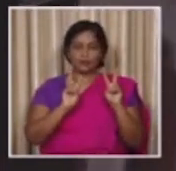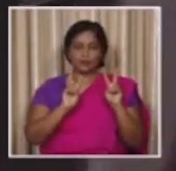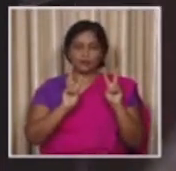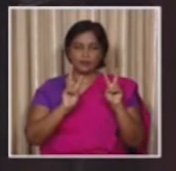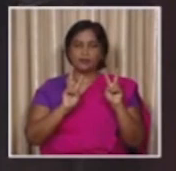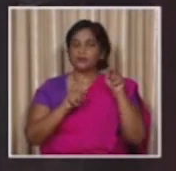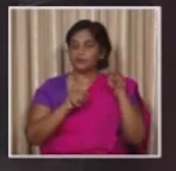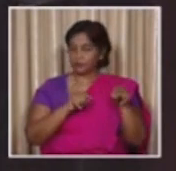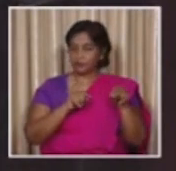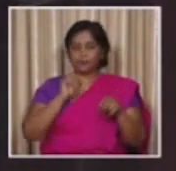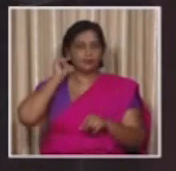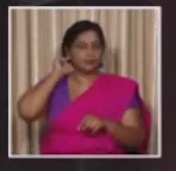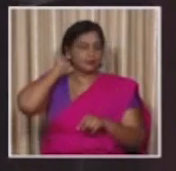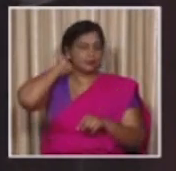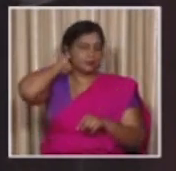යටතේ